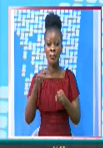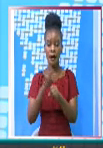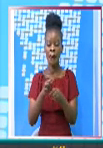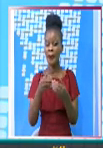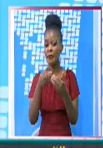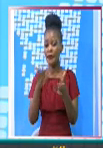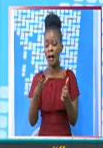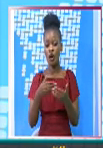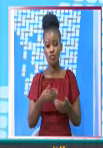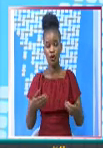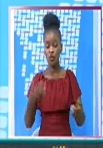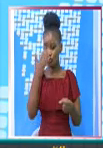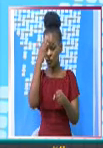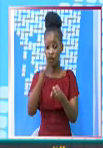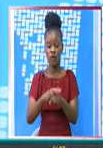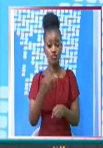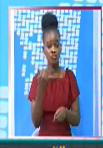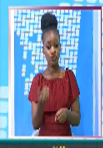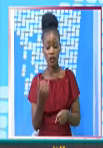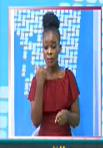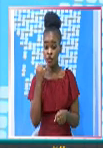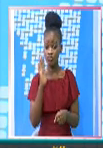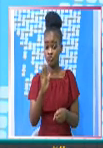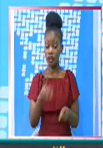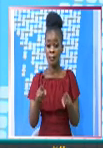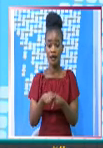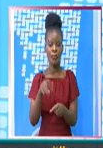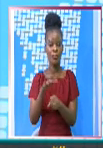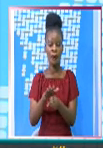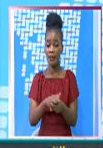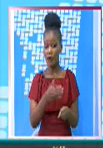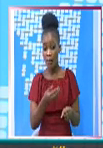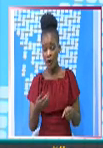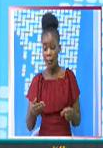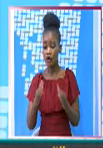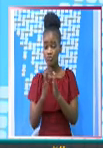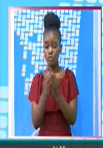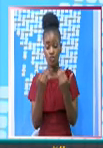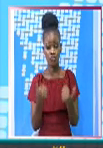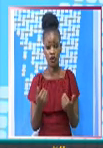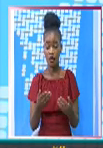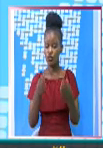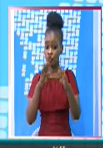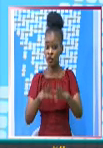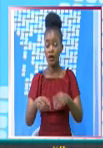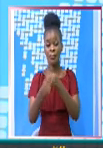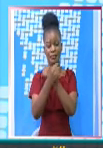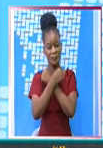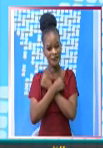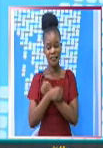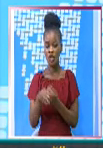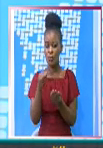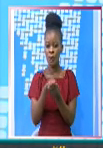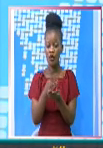abaana era wano w'asuubizza nti kaakati essira bagenda ddisa nnyo ku baana ate era ng'omugenzi yayagalanga nnyo